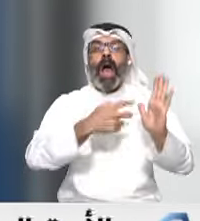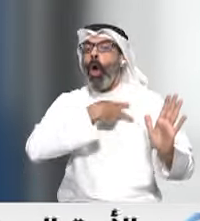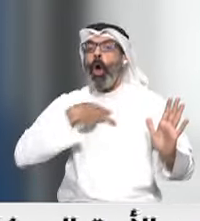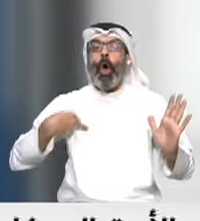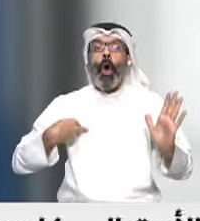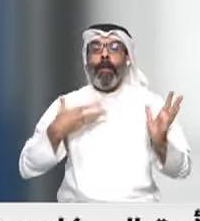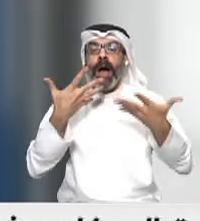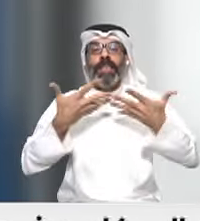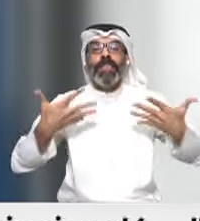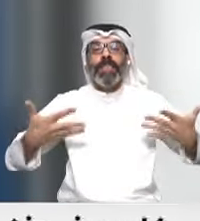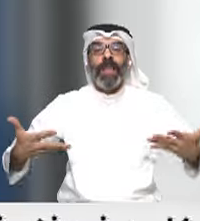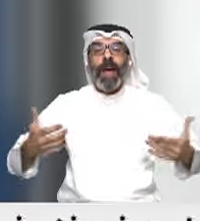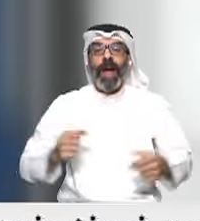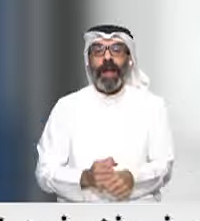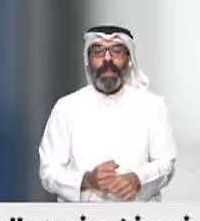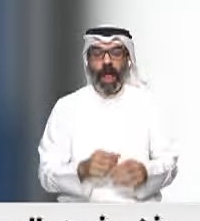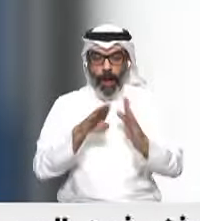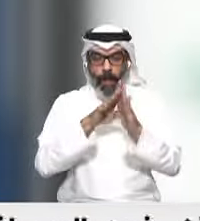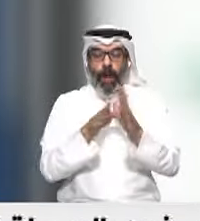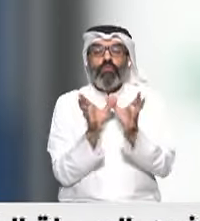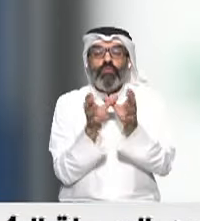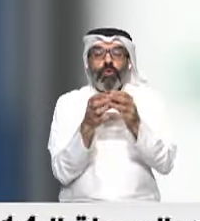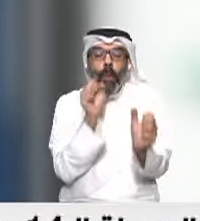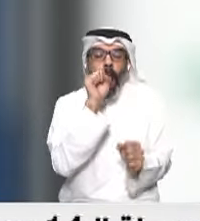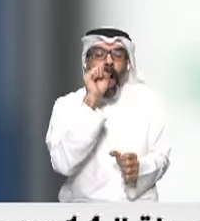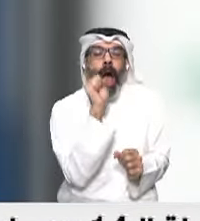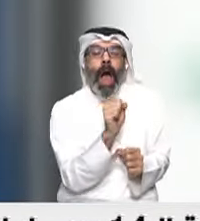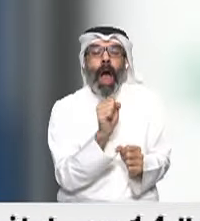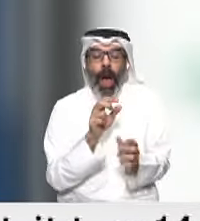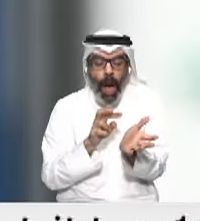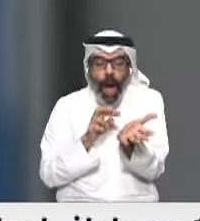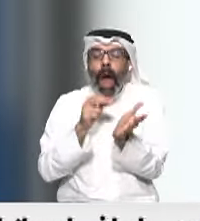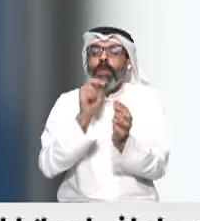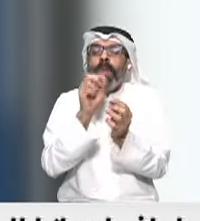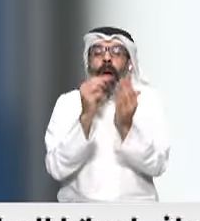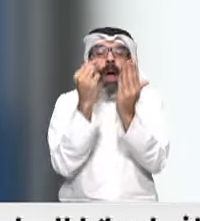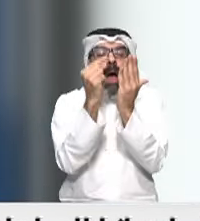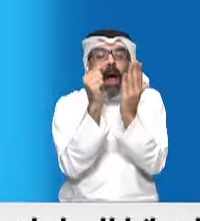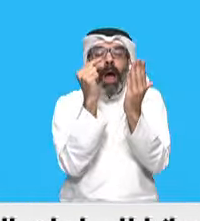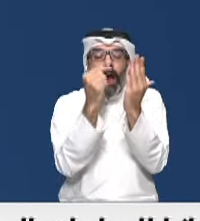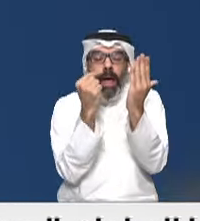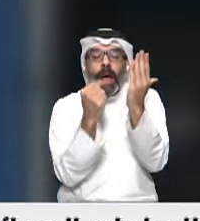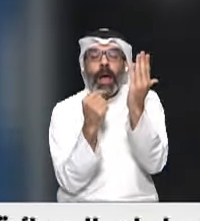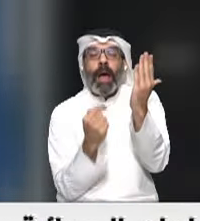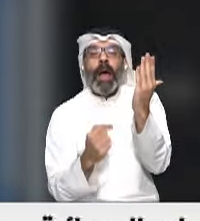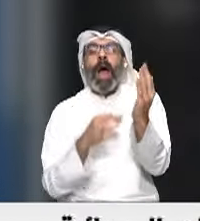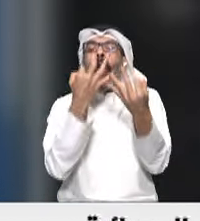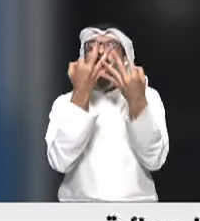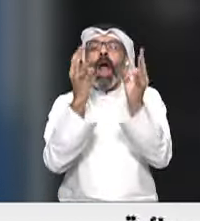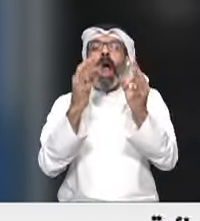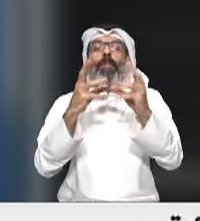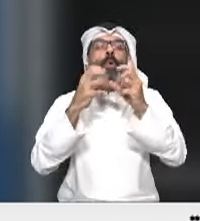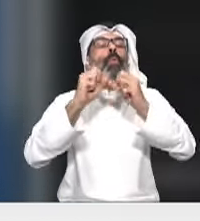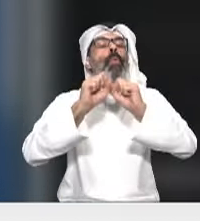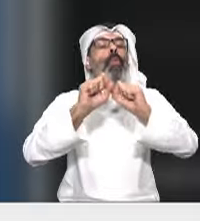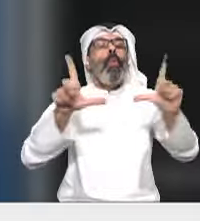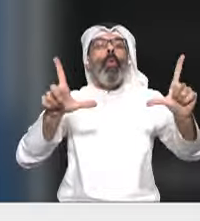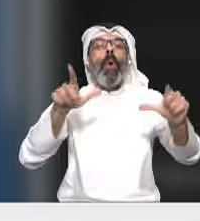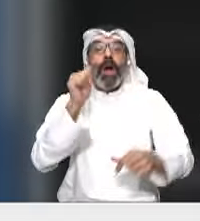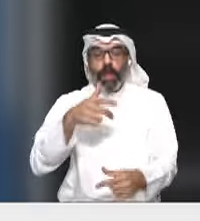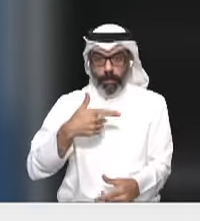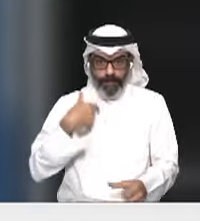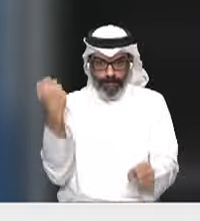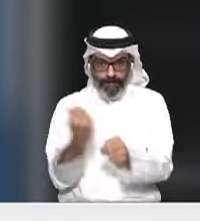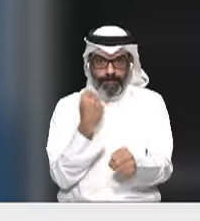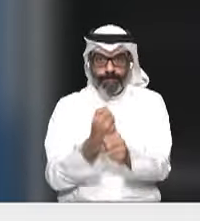سوف تتم عبر مجموعه بسيطه من الخطوات بين الطرفين واكدت وزاره الداخليه انها ماضيه في